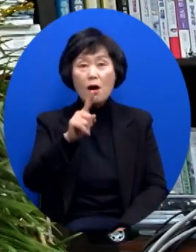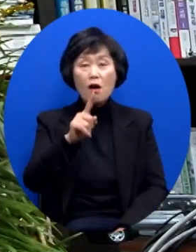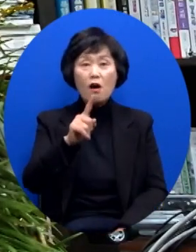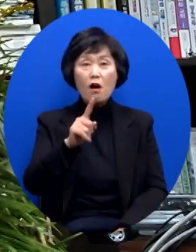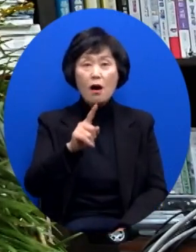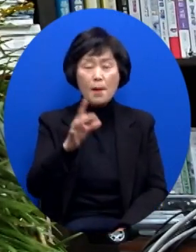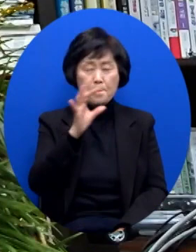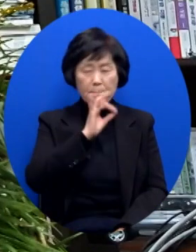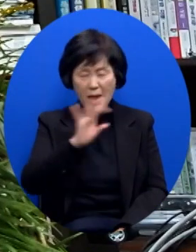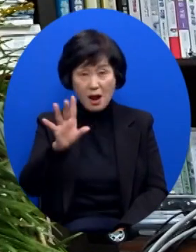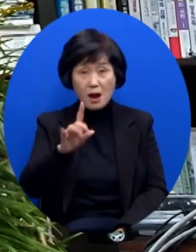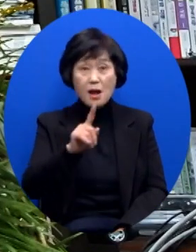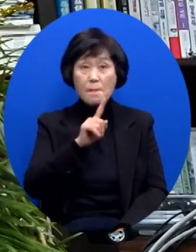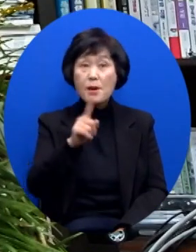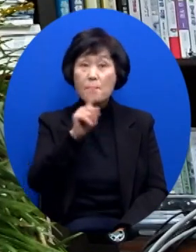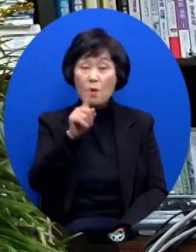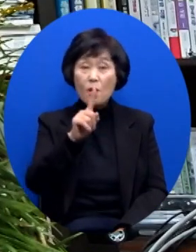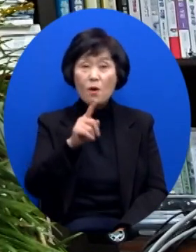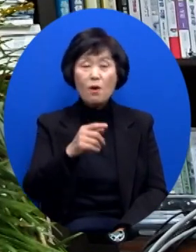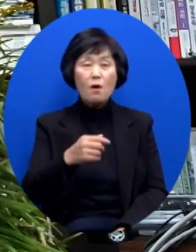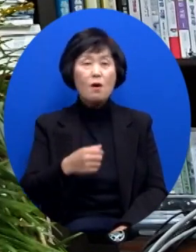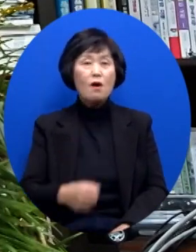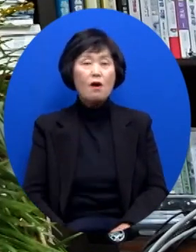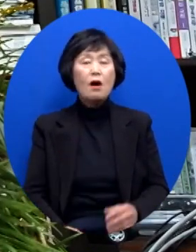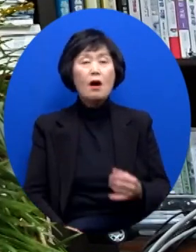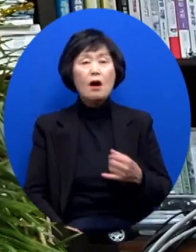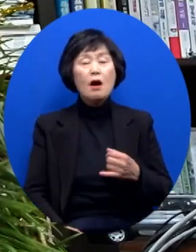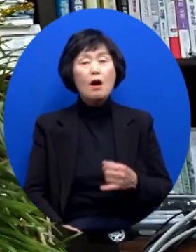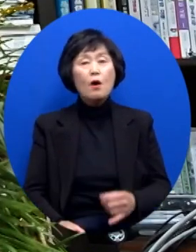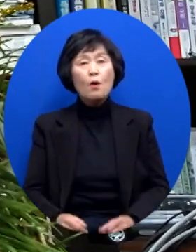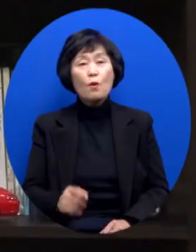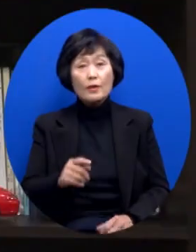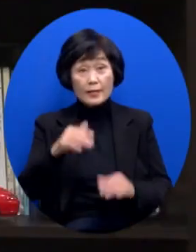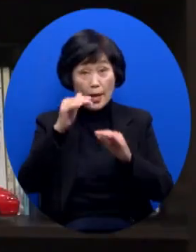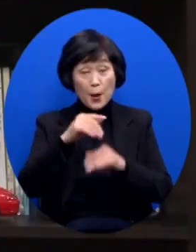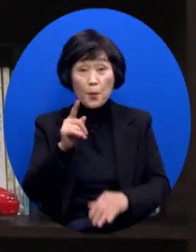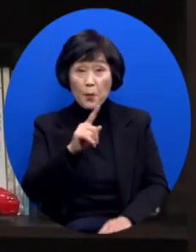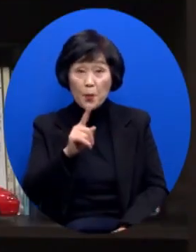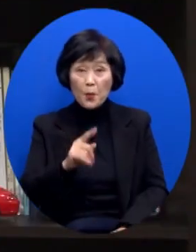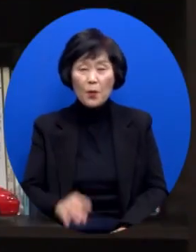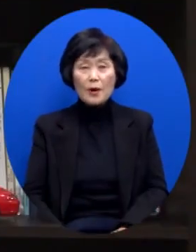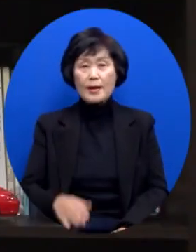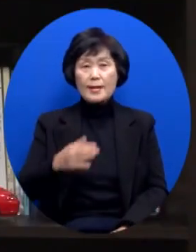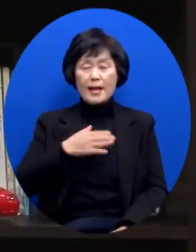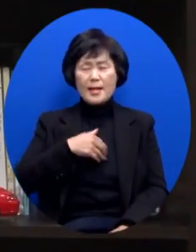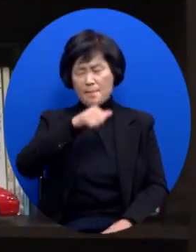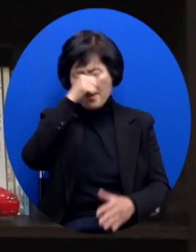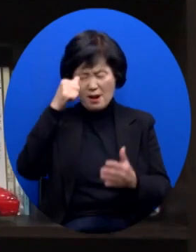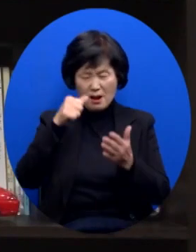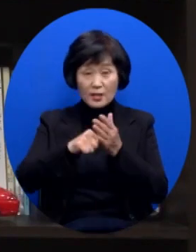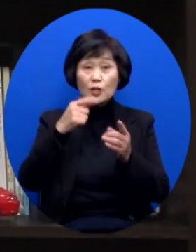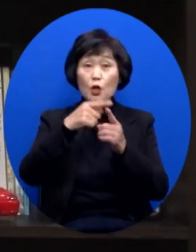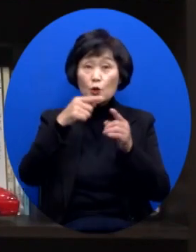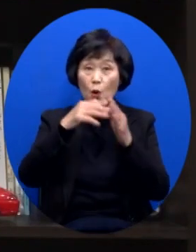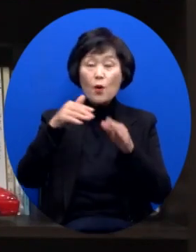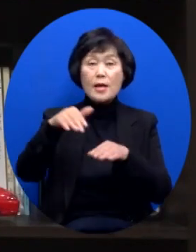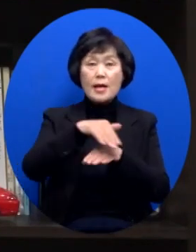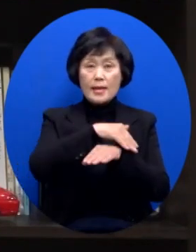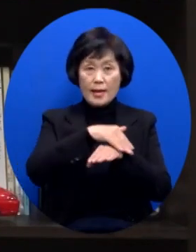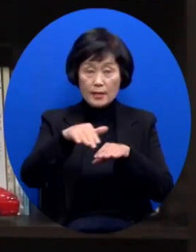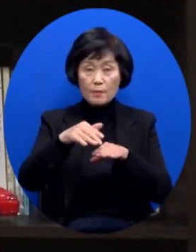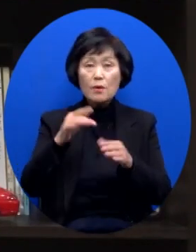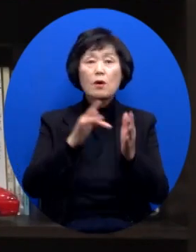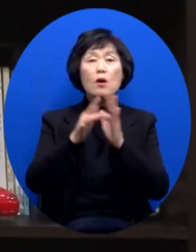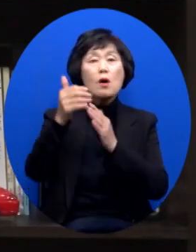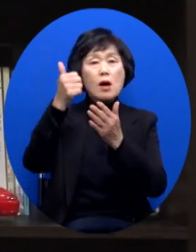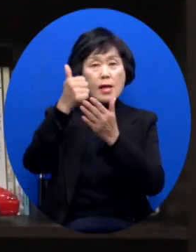하는 한마디가 그 딸을 무너지게 만들어버리고 말았습니다. 나는 평생 교회를 다니며